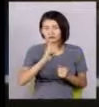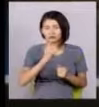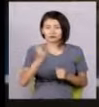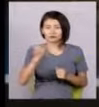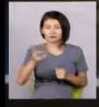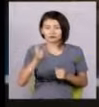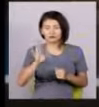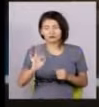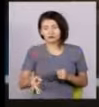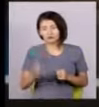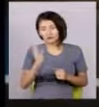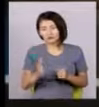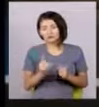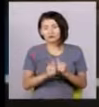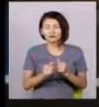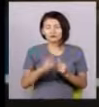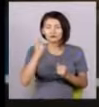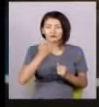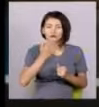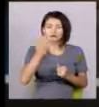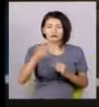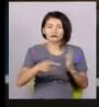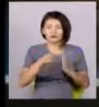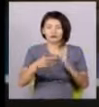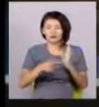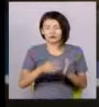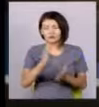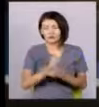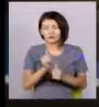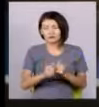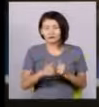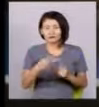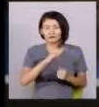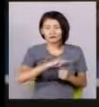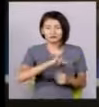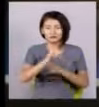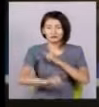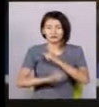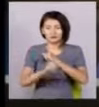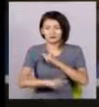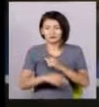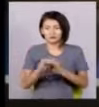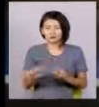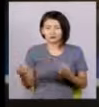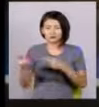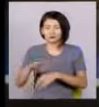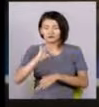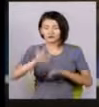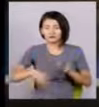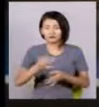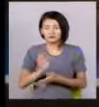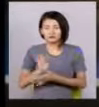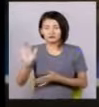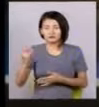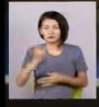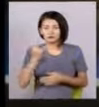та. Сондықтан мен сіздерге айтарым, құрылыс жұмыстары кезіндегі шығатын қалдық материалдарды тұрмыстық қоқысқа қоспай жеке тастау керек. Кейін бұлар